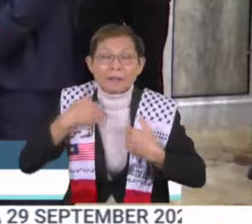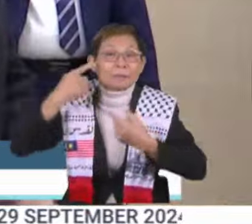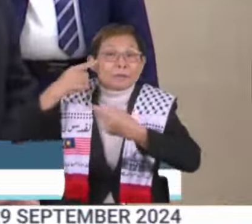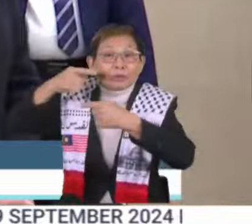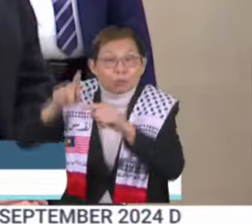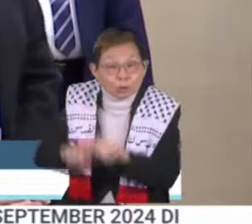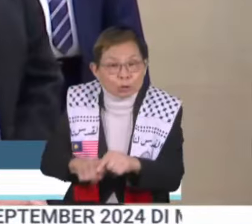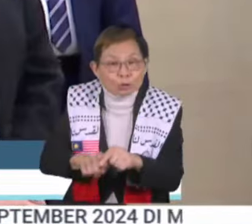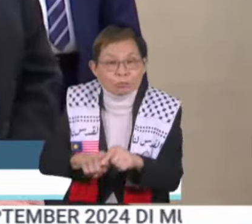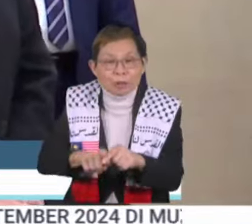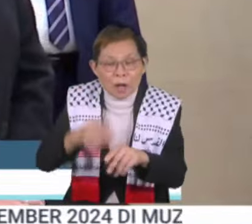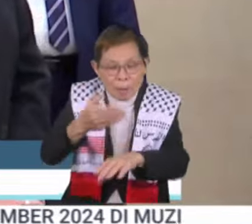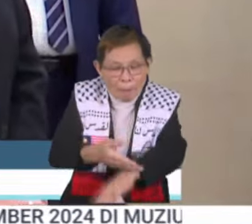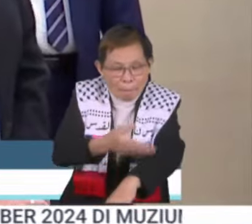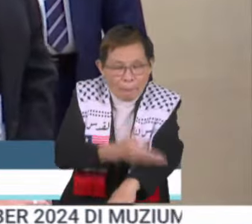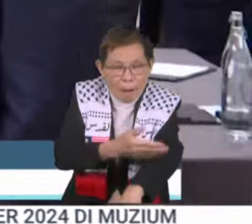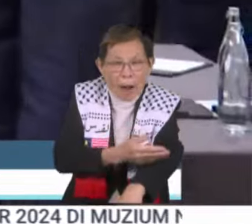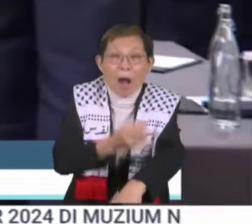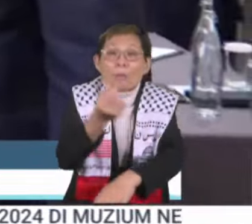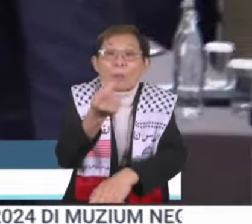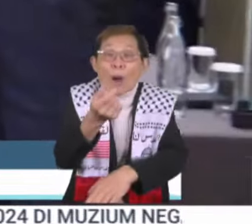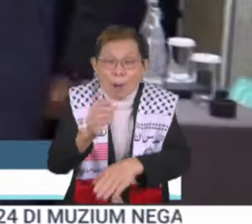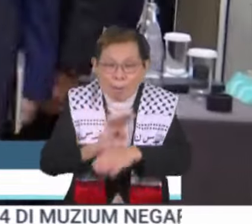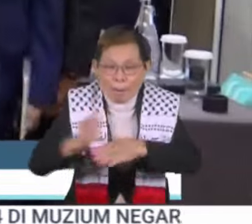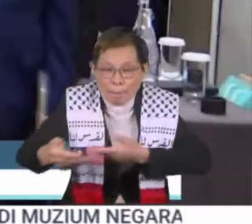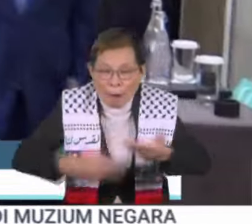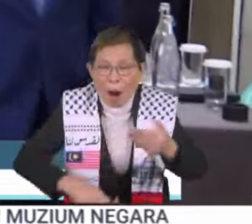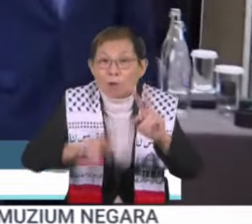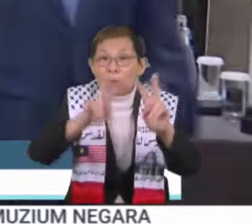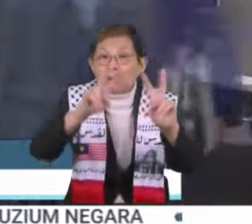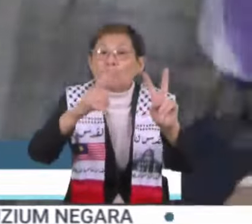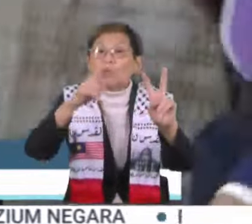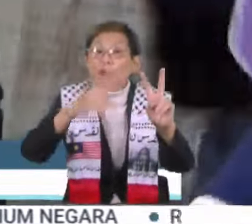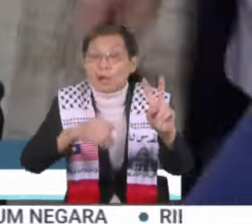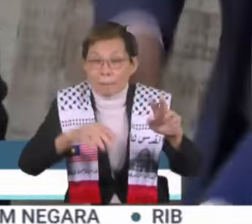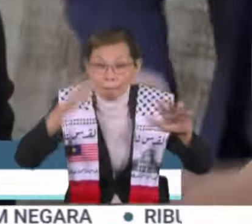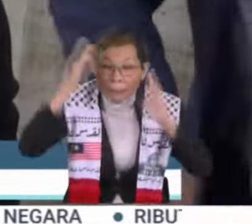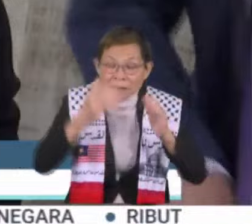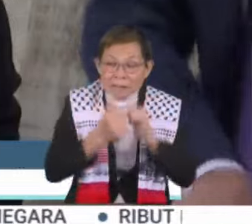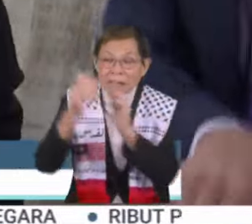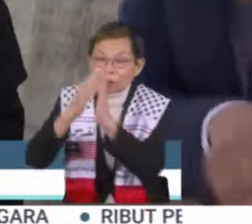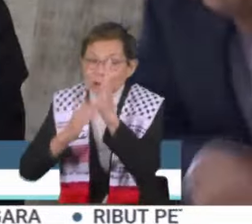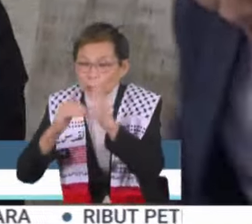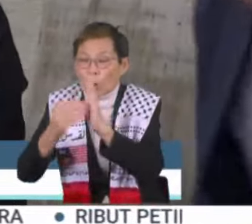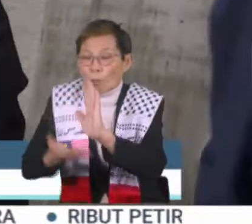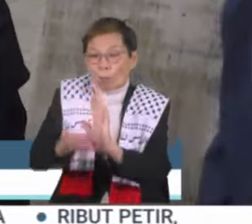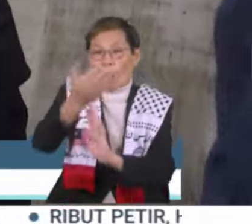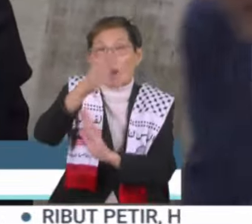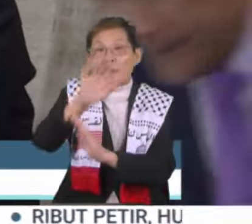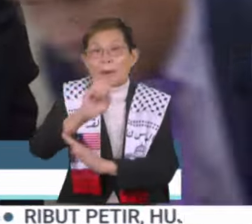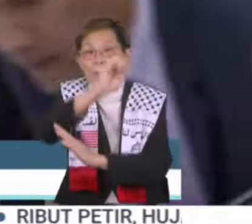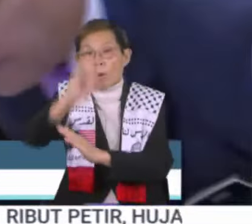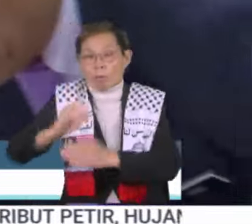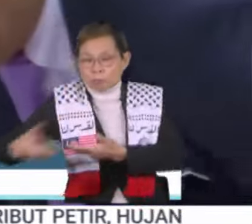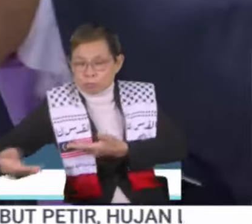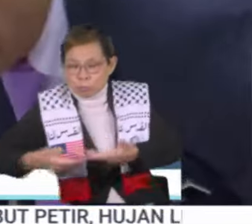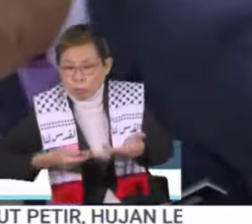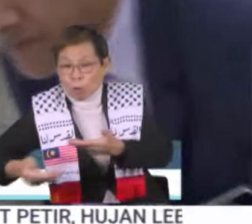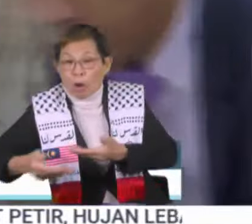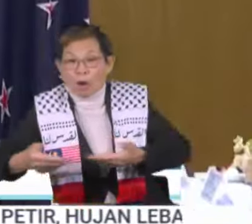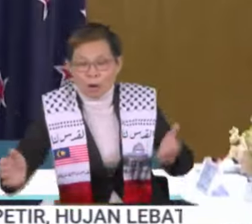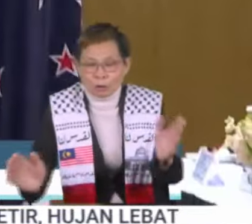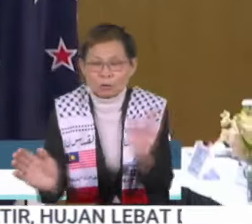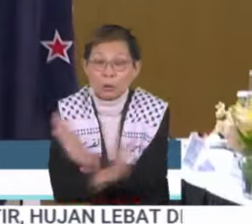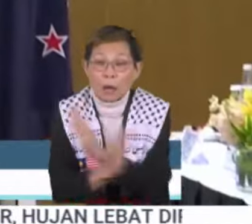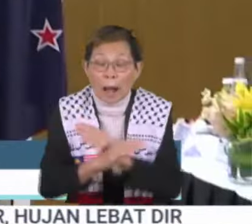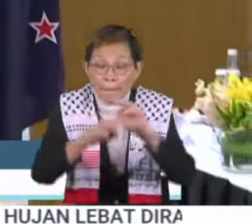bersetuju untuk mempertingkat nilai perdagangan dua hala sehingga 50%. Selain itu, isu kerjasama dalam pertukaran pelajar